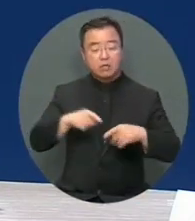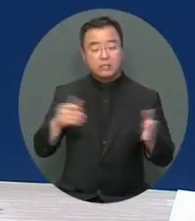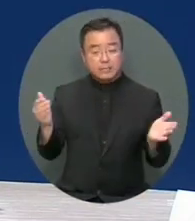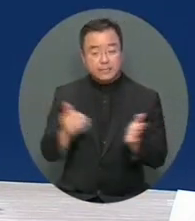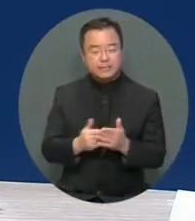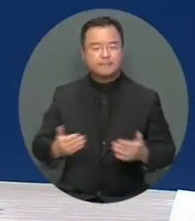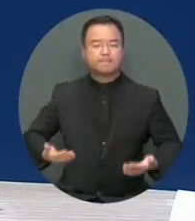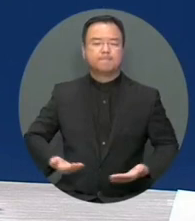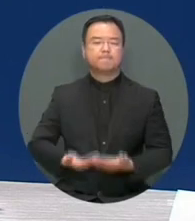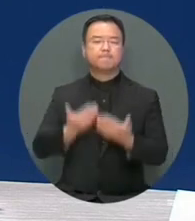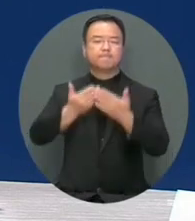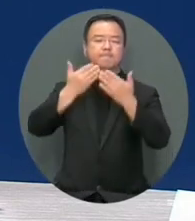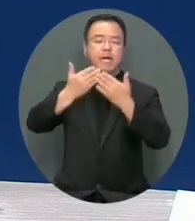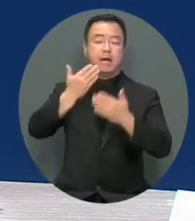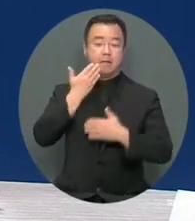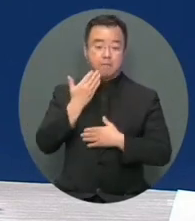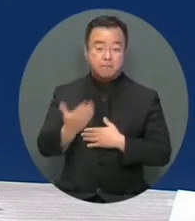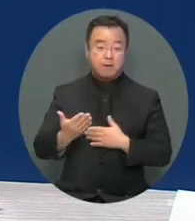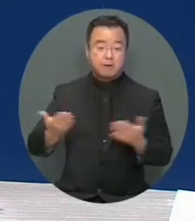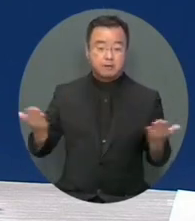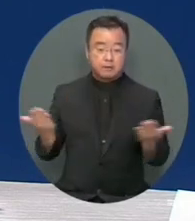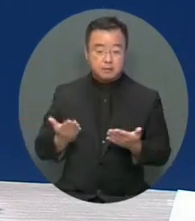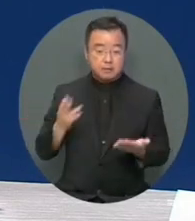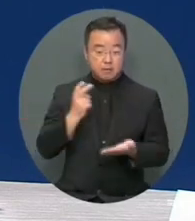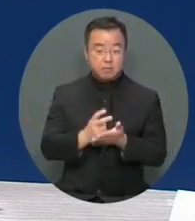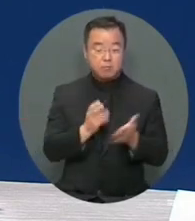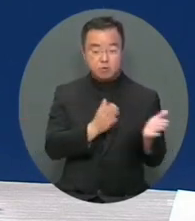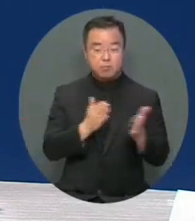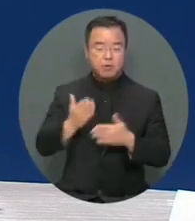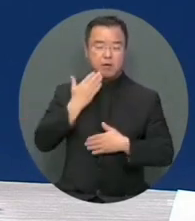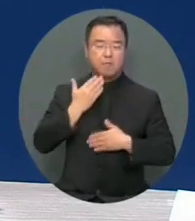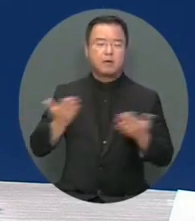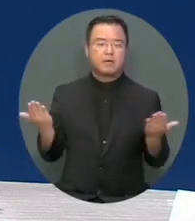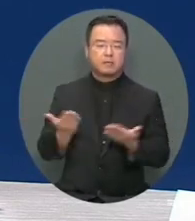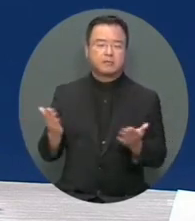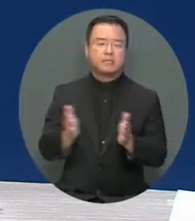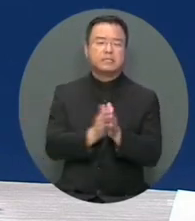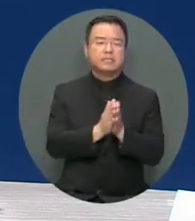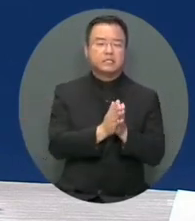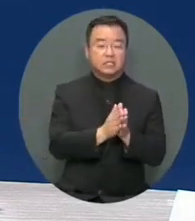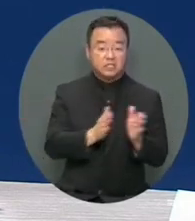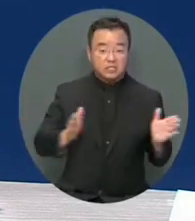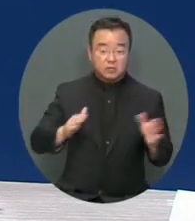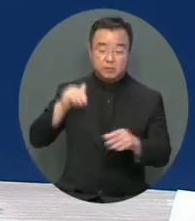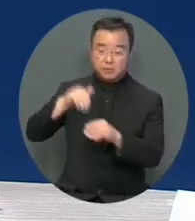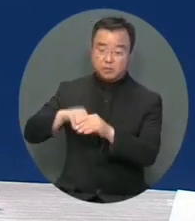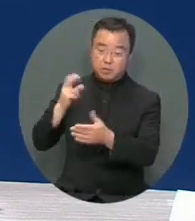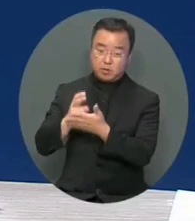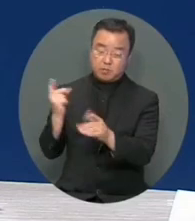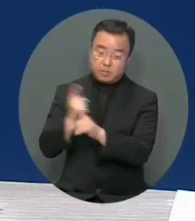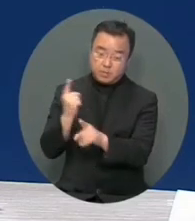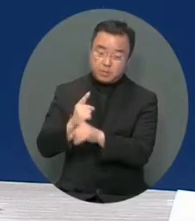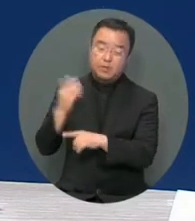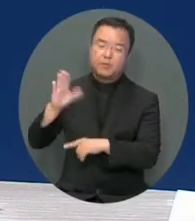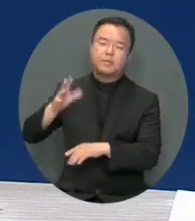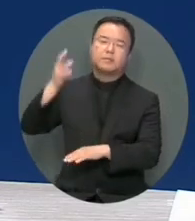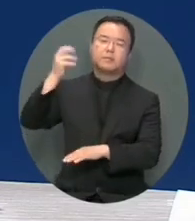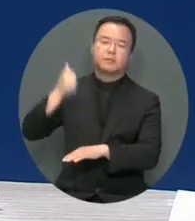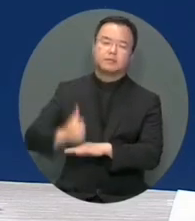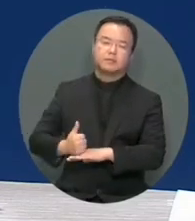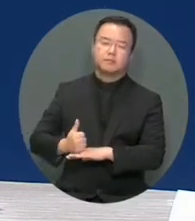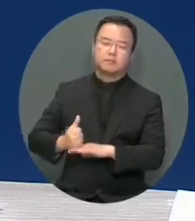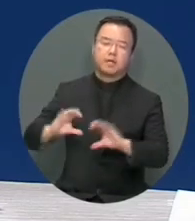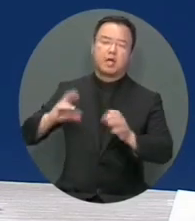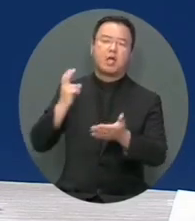선진국으로 가는 길은 그걸 제도화하는 길은 결국 시작은 선거법 개정에서 시작하지만 마무리는